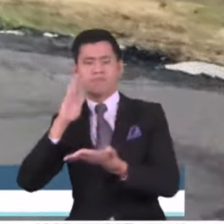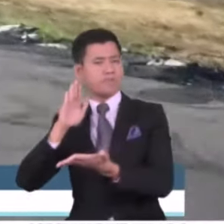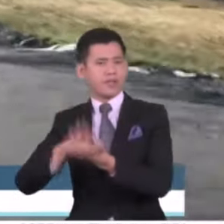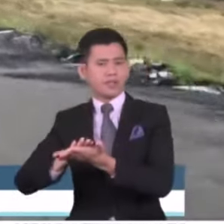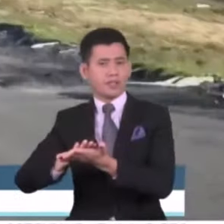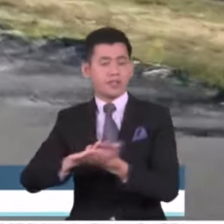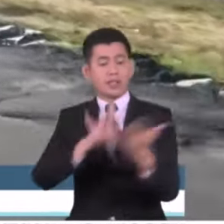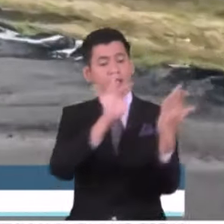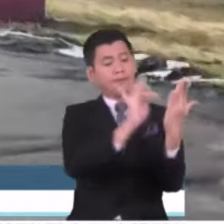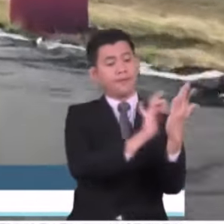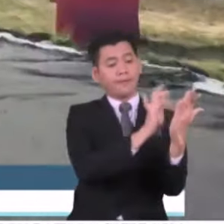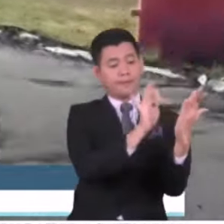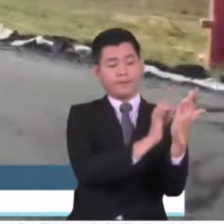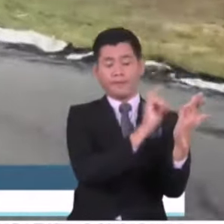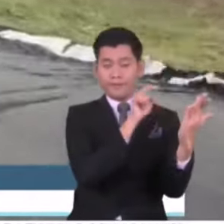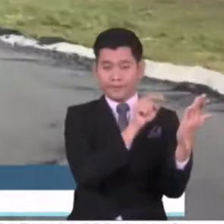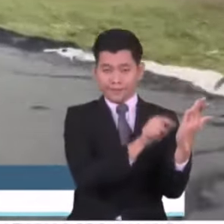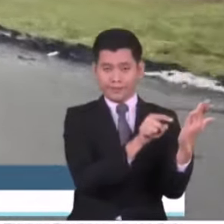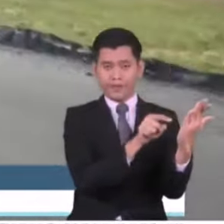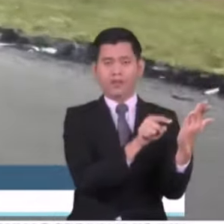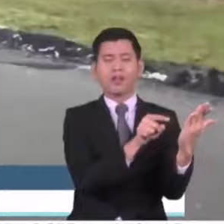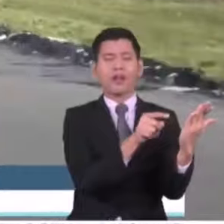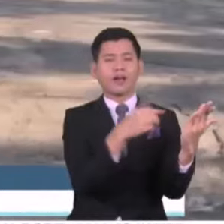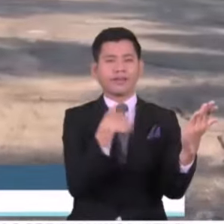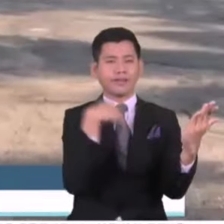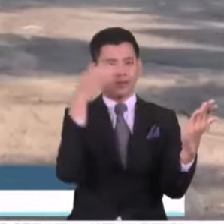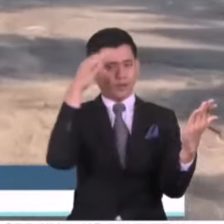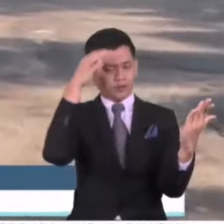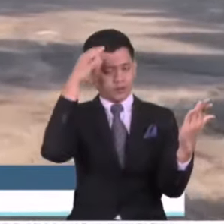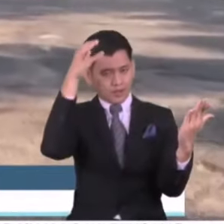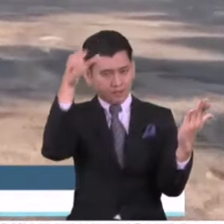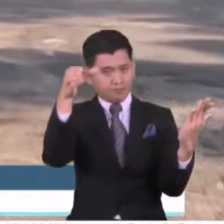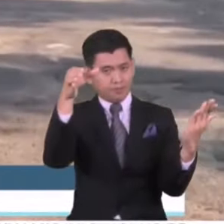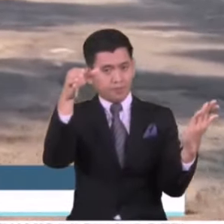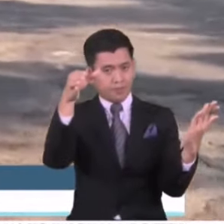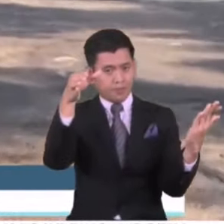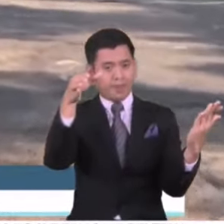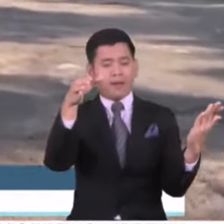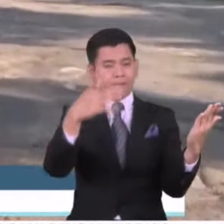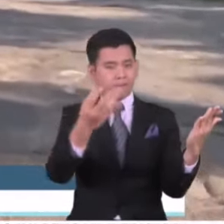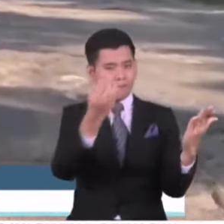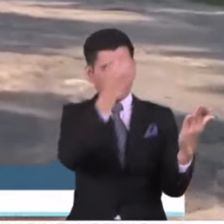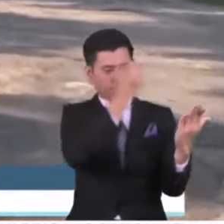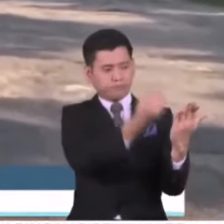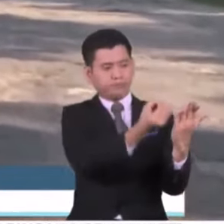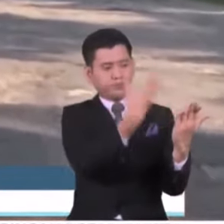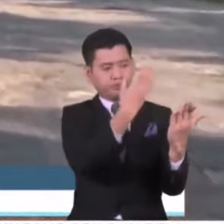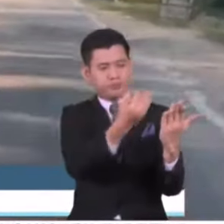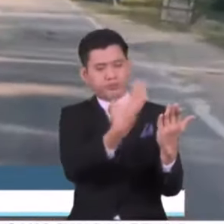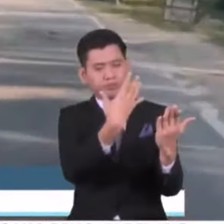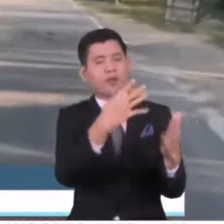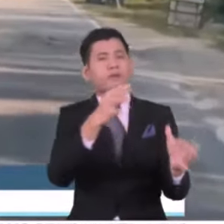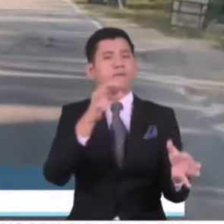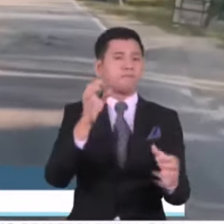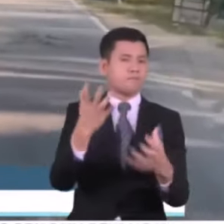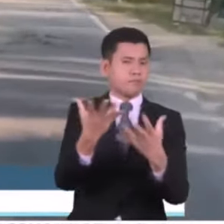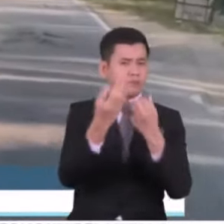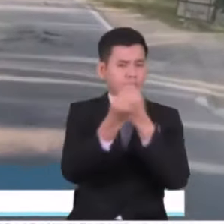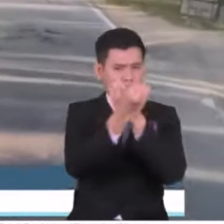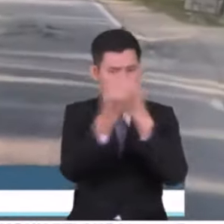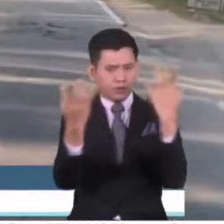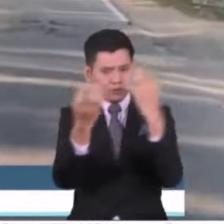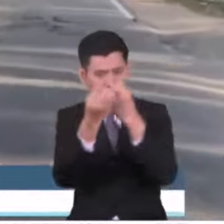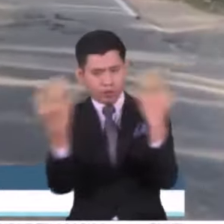Aplikasi My Jalan ini berorientasikan konsep One Stop Center bagi semua aduan berhubung jalan raya dan